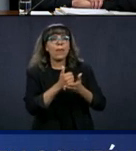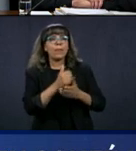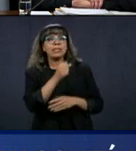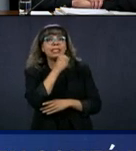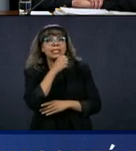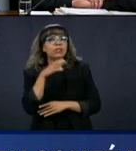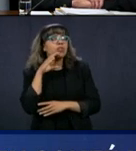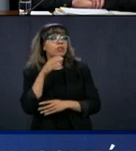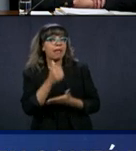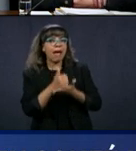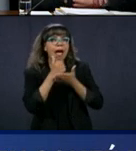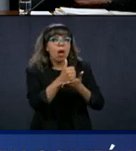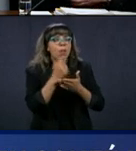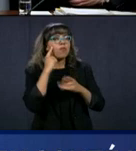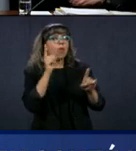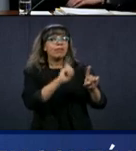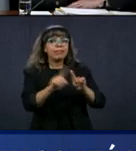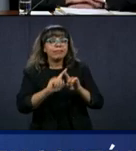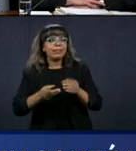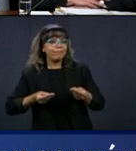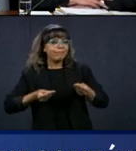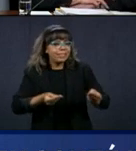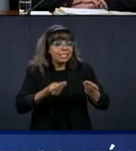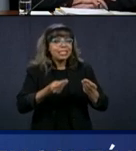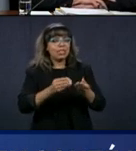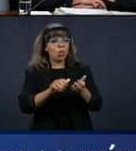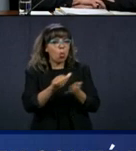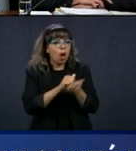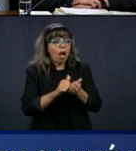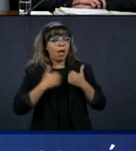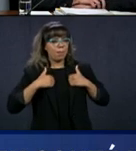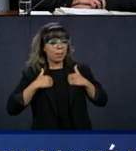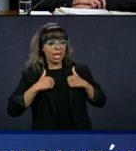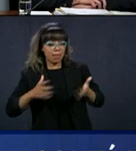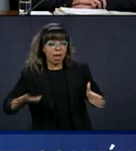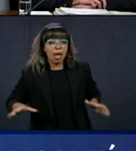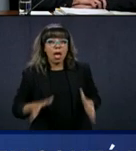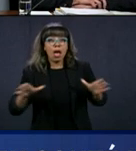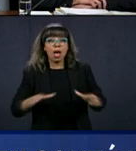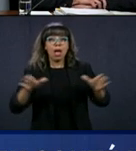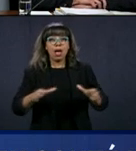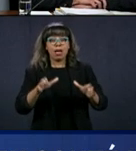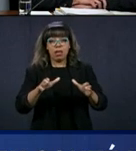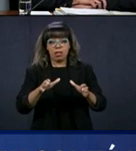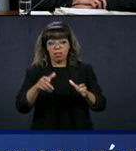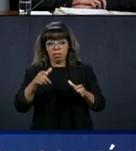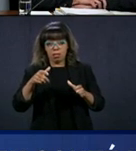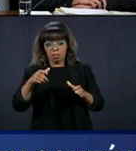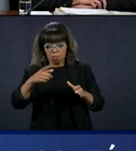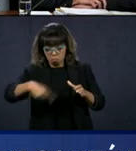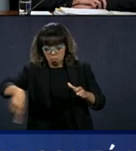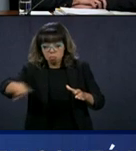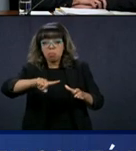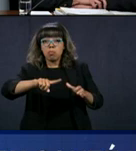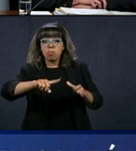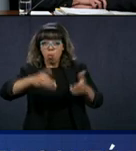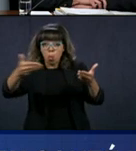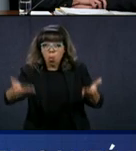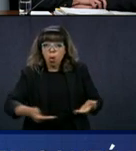devront respecter pour visiter les résidences? Est-ce qu'ils seront testés? Est-ce qu'ils seront